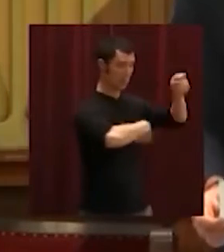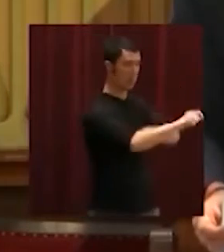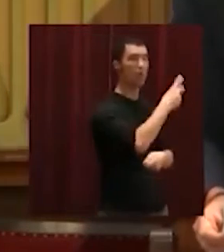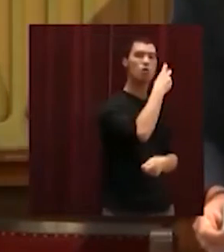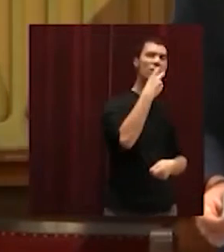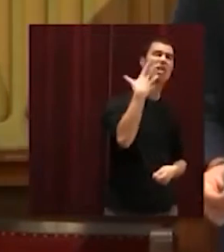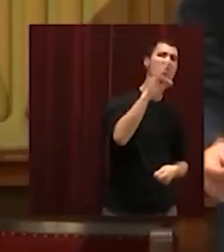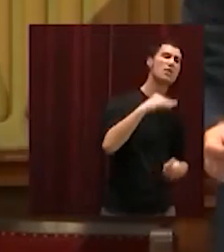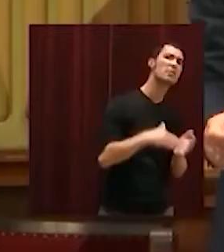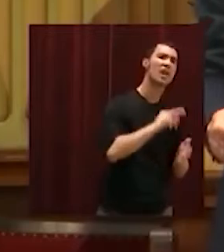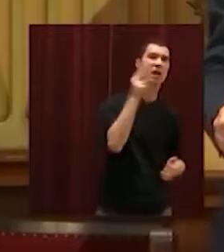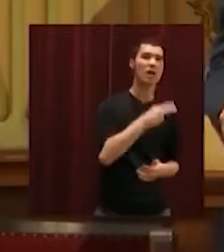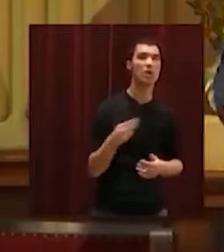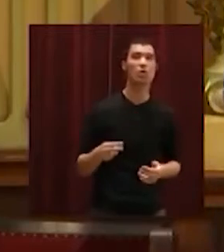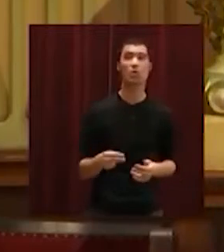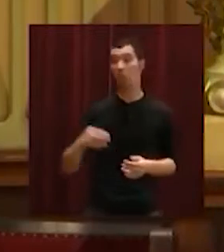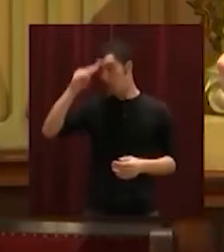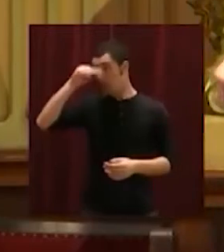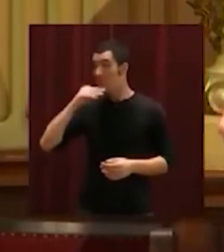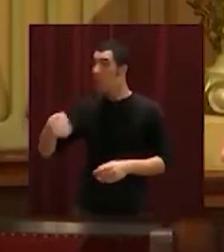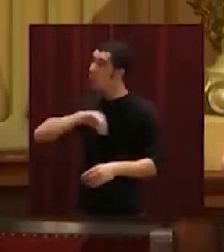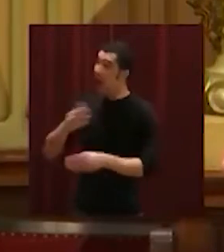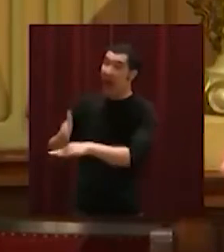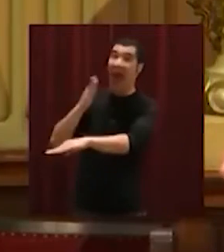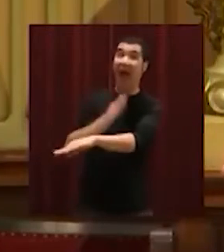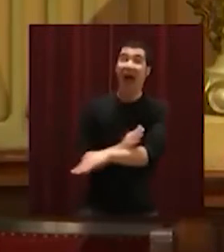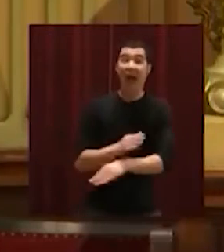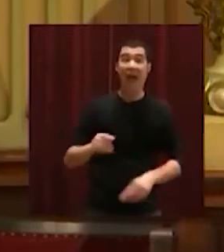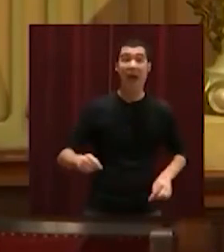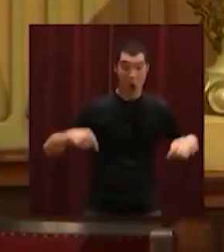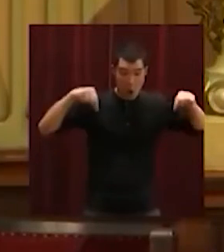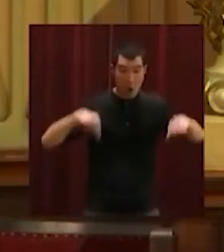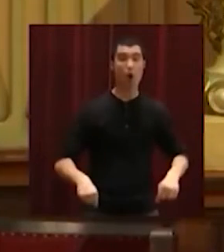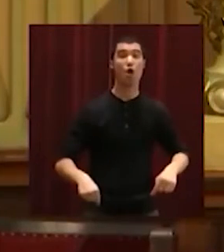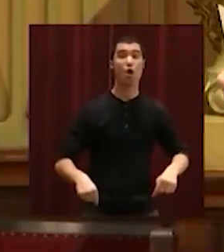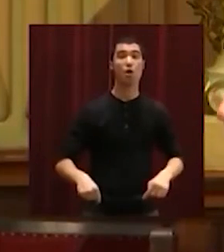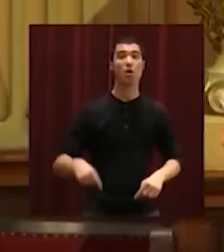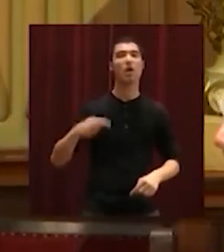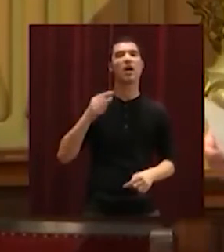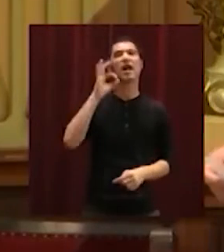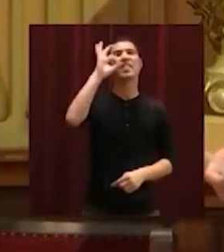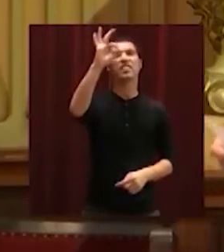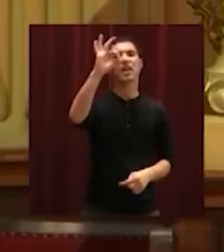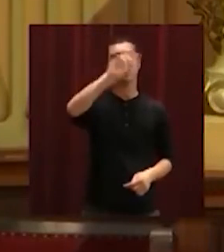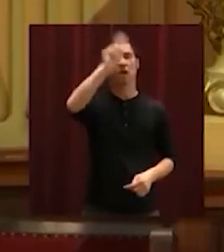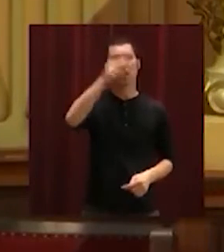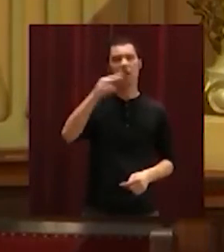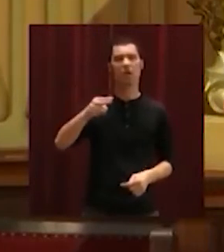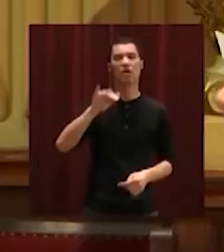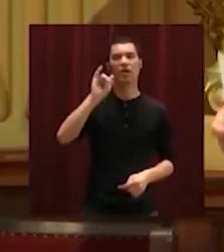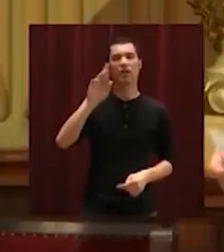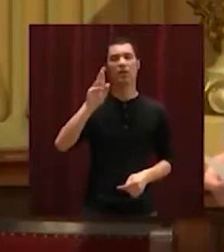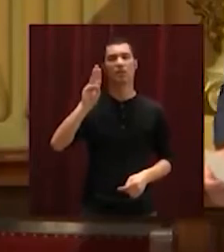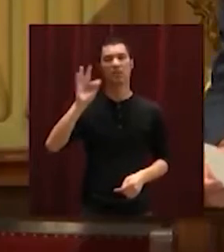.000 euros abans de la mort del pare, avui, avui, senyora consellera, pagaria 0 euros de IRPF.